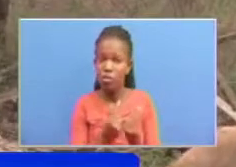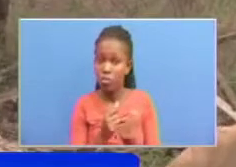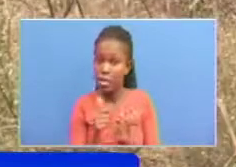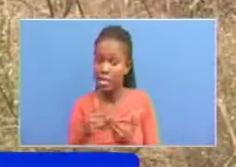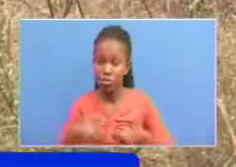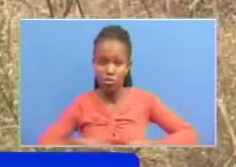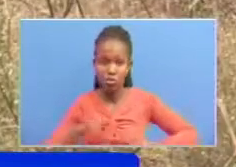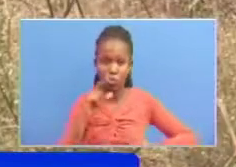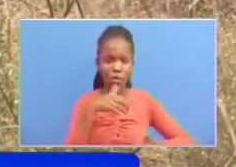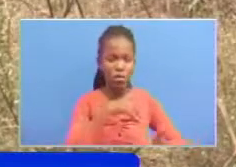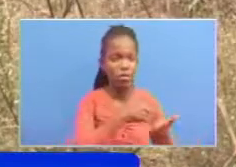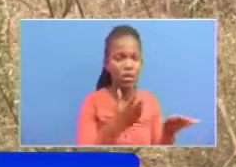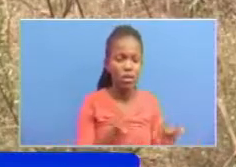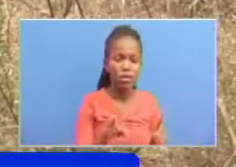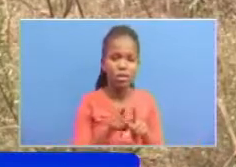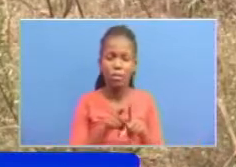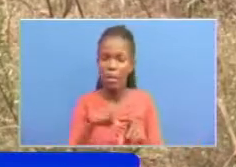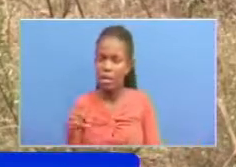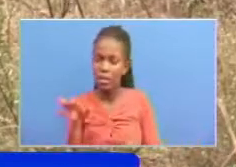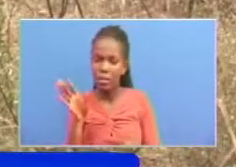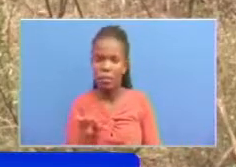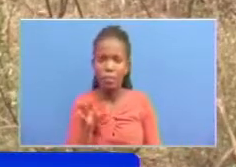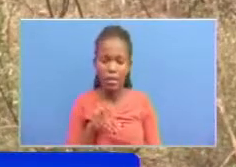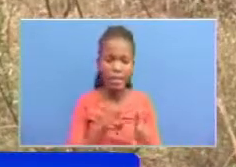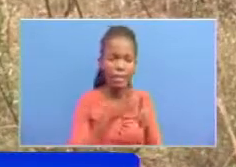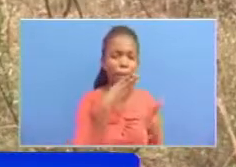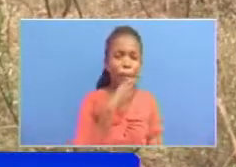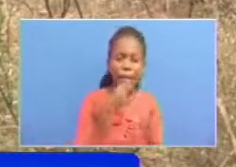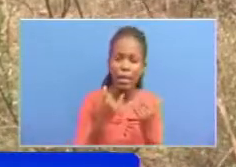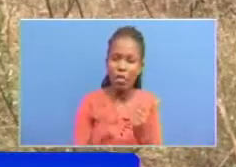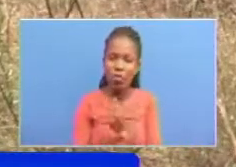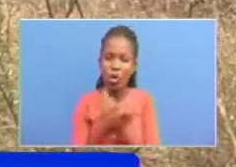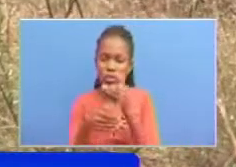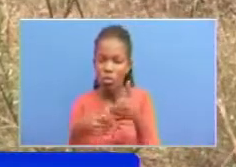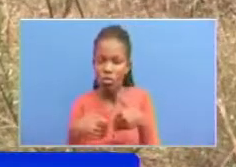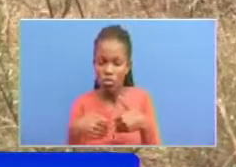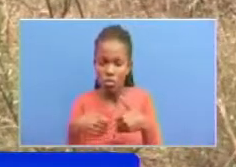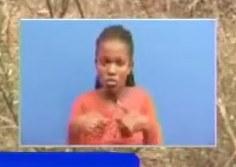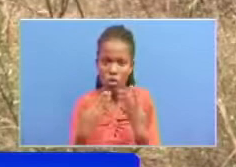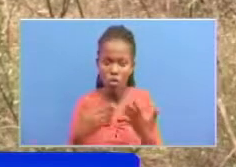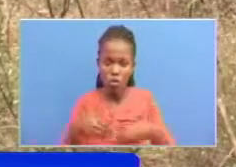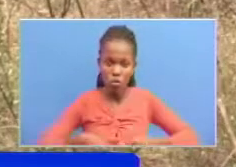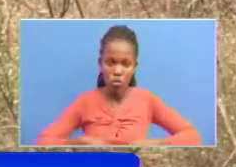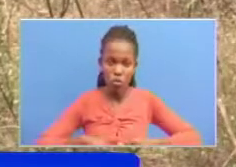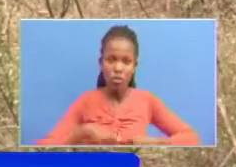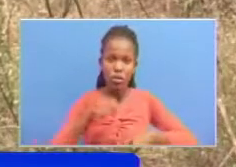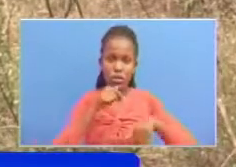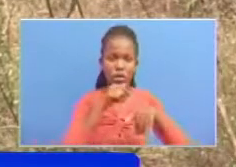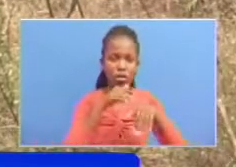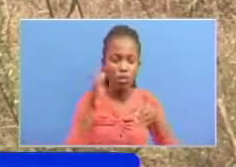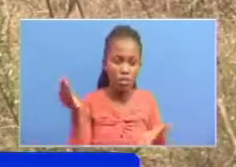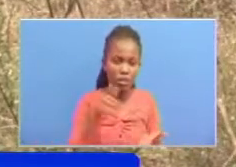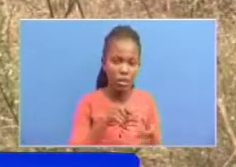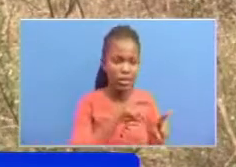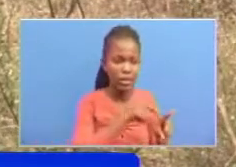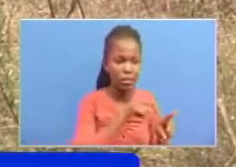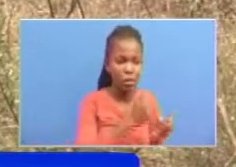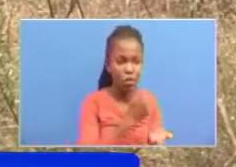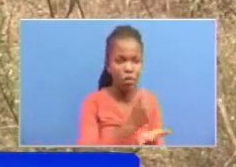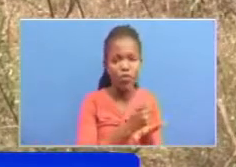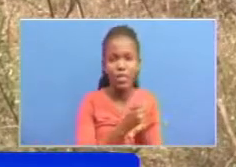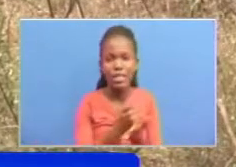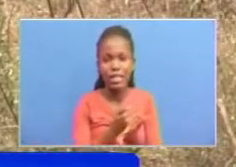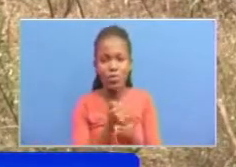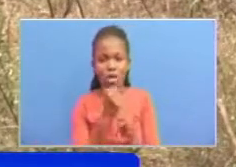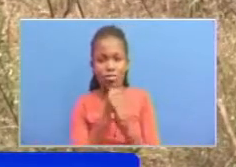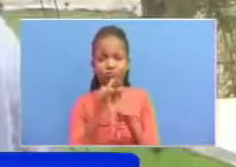uu na ndo ala ingemea mwaito na atumia uthuthu na umwa kwa mwika kulika uimini uu wakavindane kalame tele kuandikwa mawea